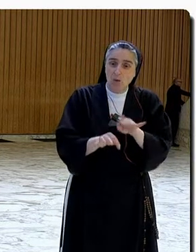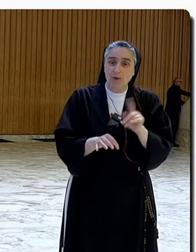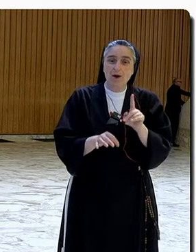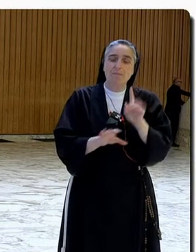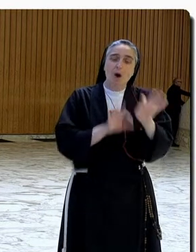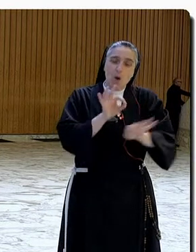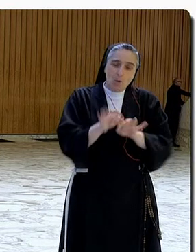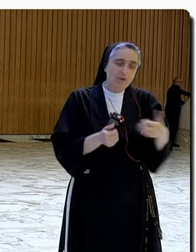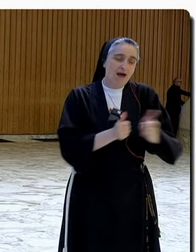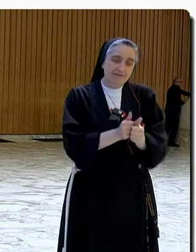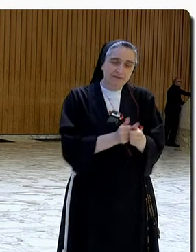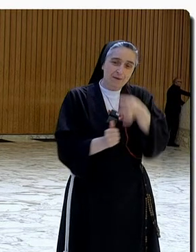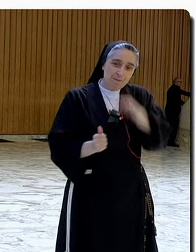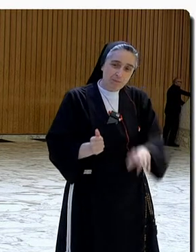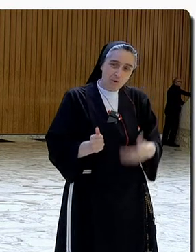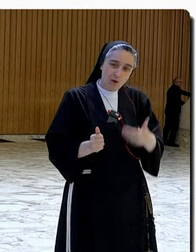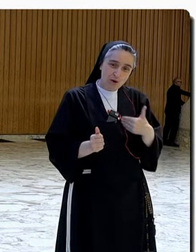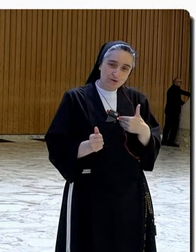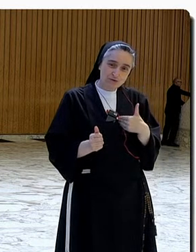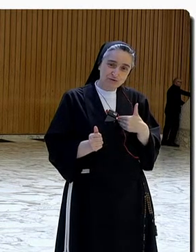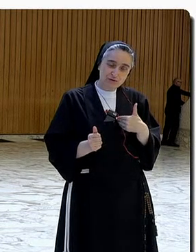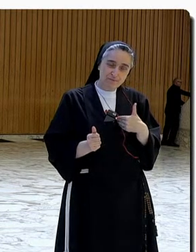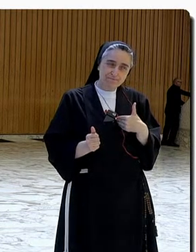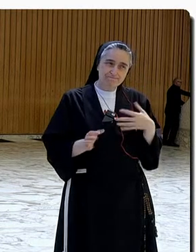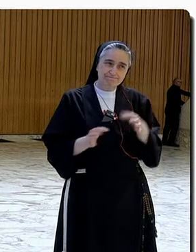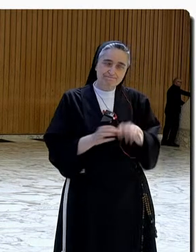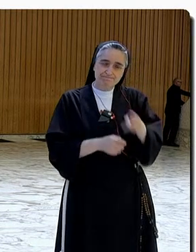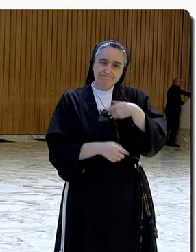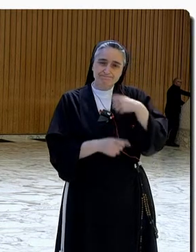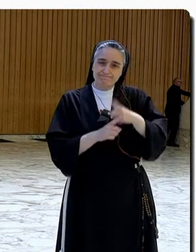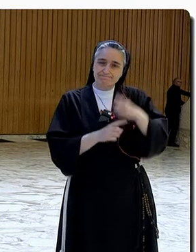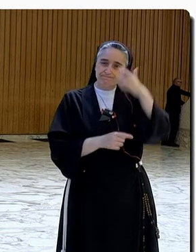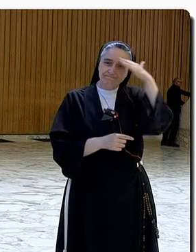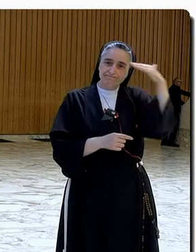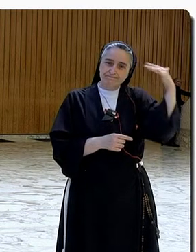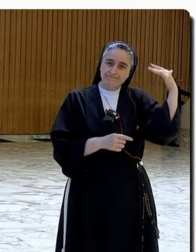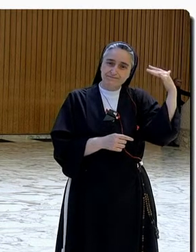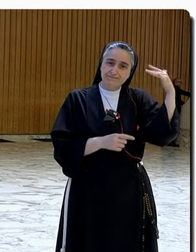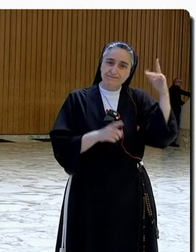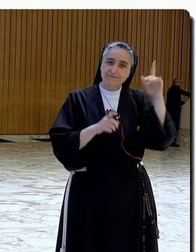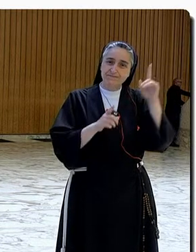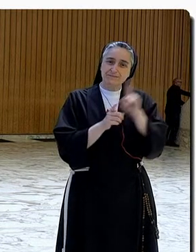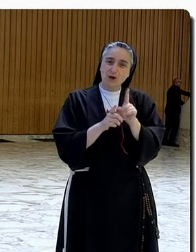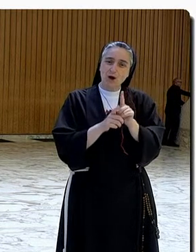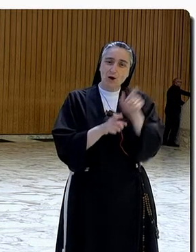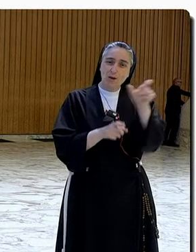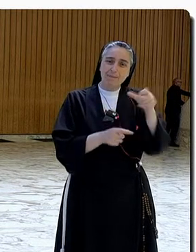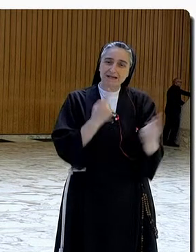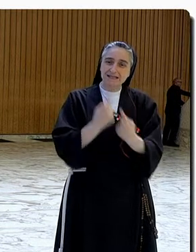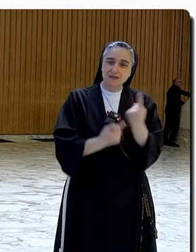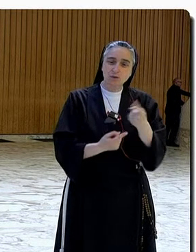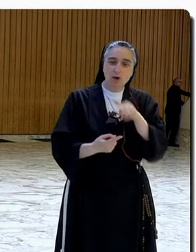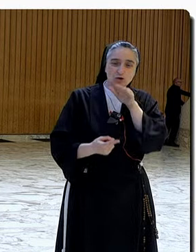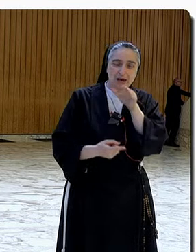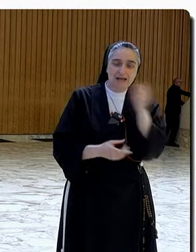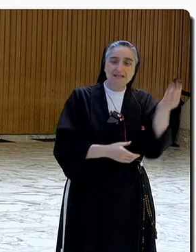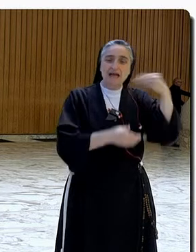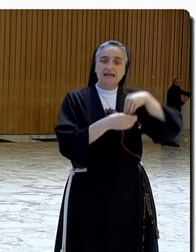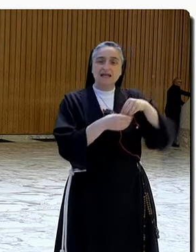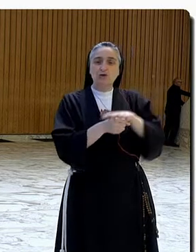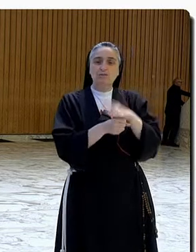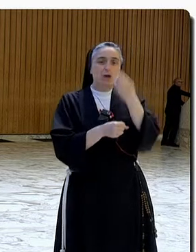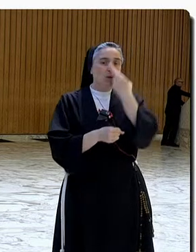Così c'è possibile anche riflettere sul senso della funzione degli anziani all'interno della